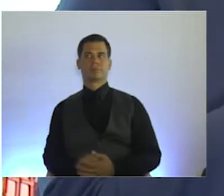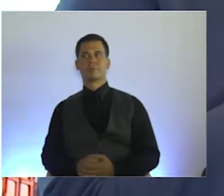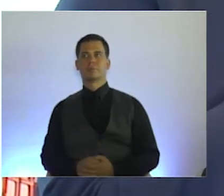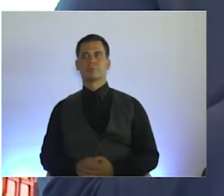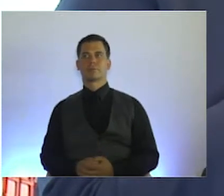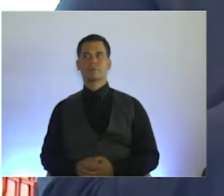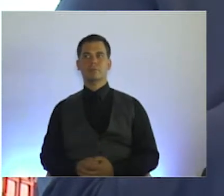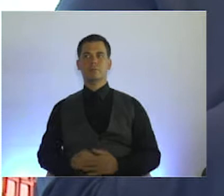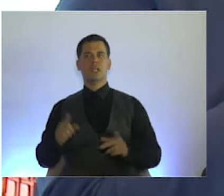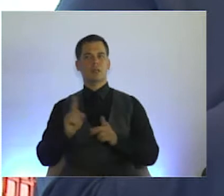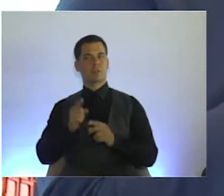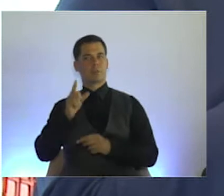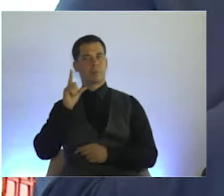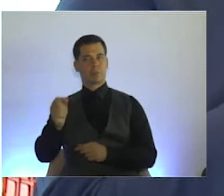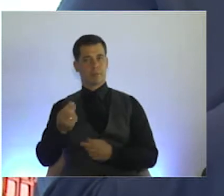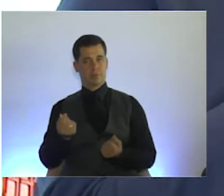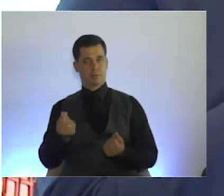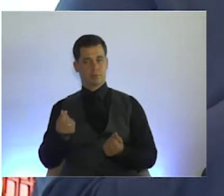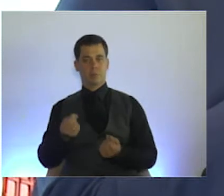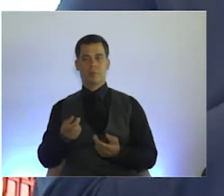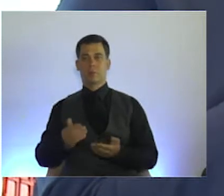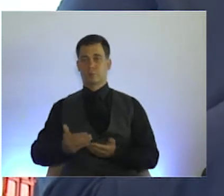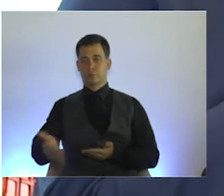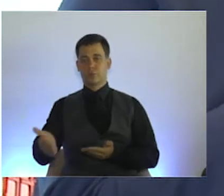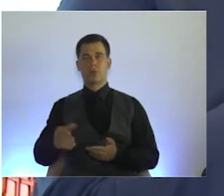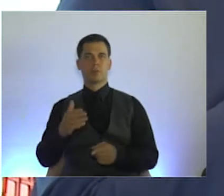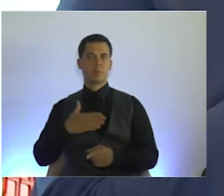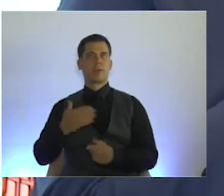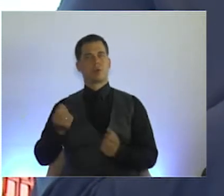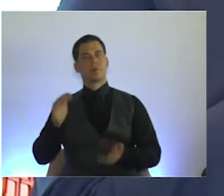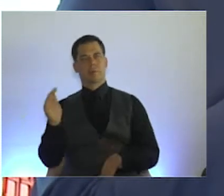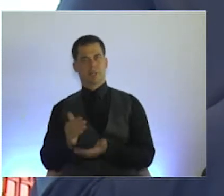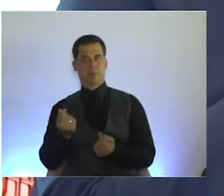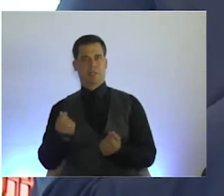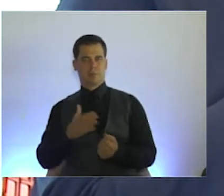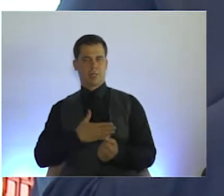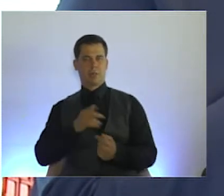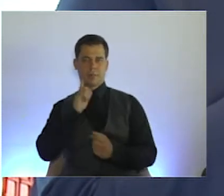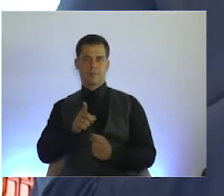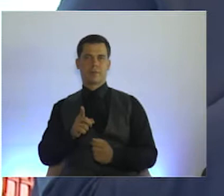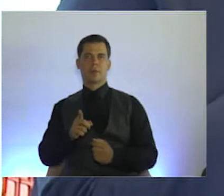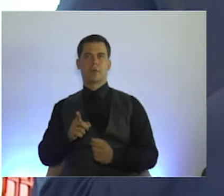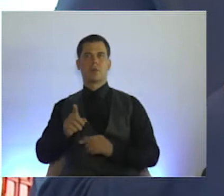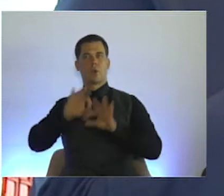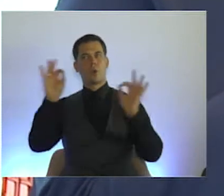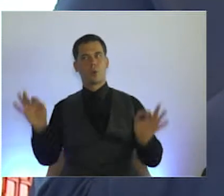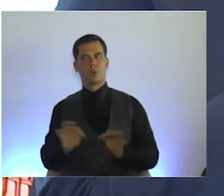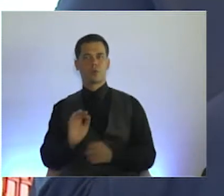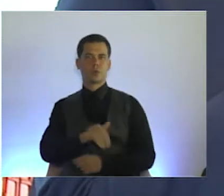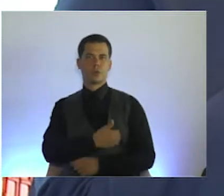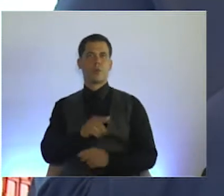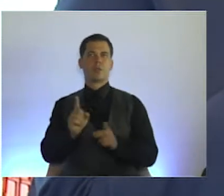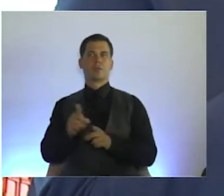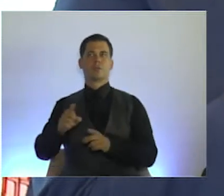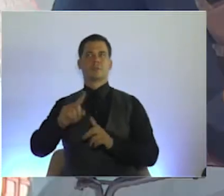ta perspektywa finansowa, gdzie troszeczkę może mamy mniejsze pieniądze na szkolnictwo ogólne, w tym na